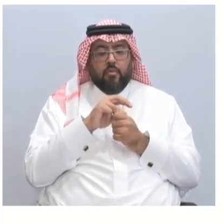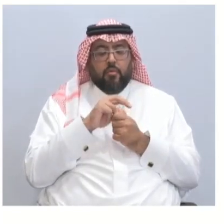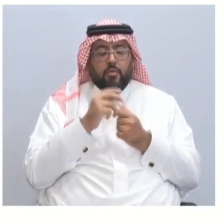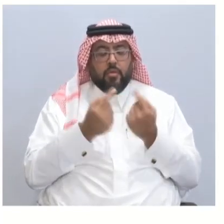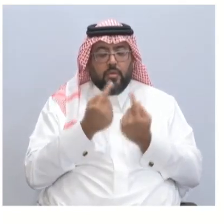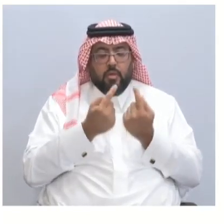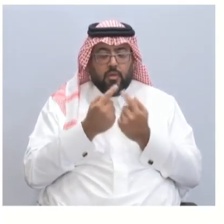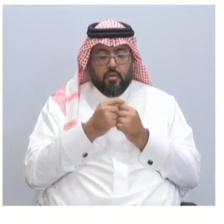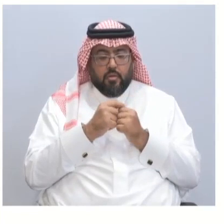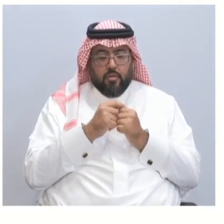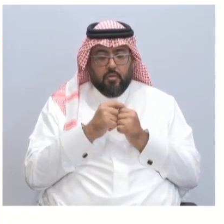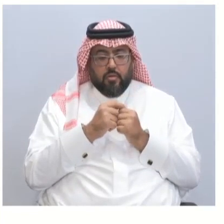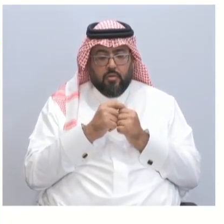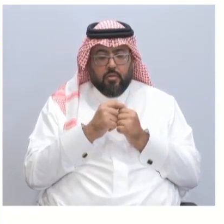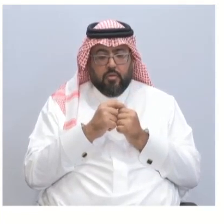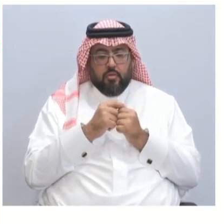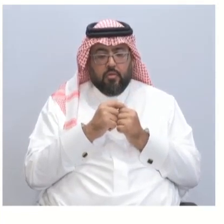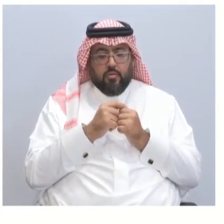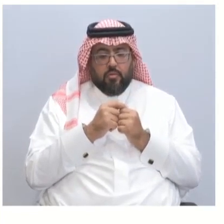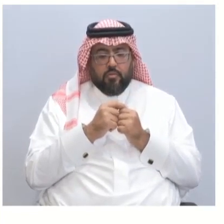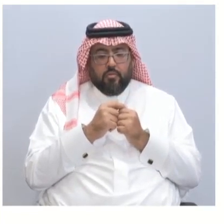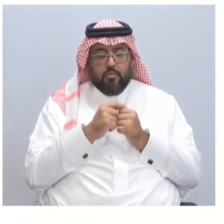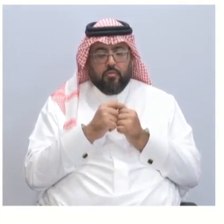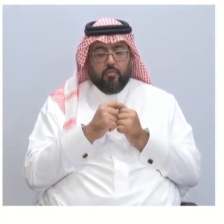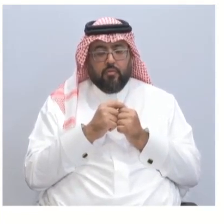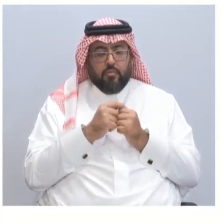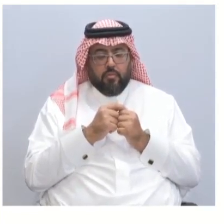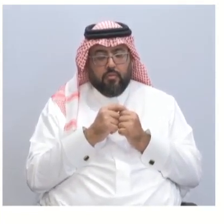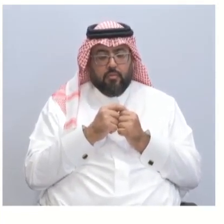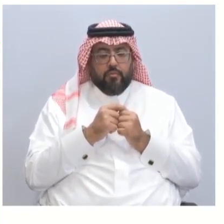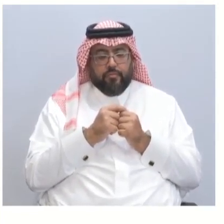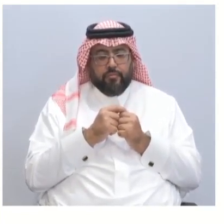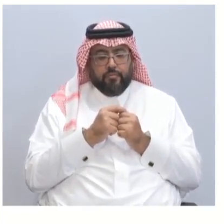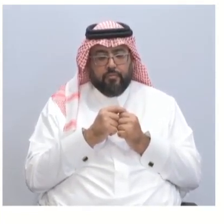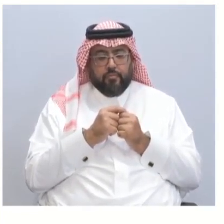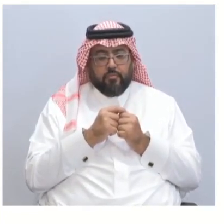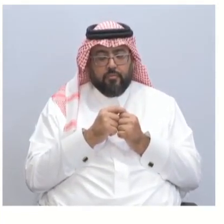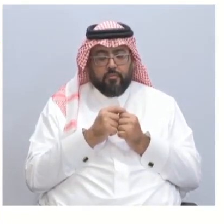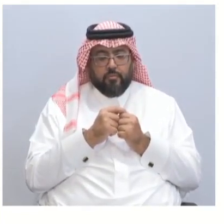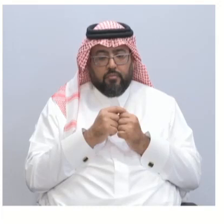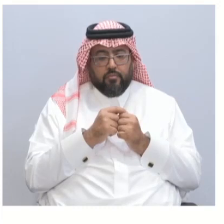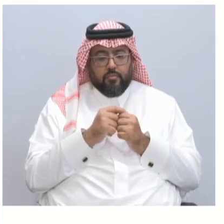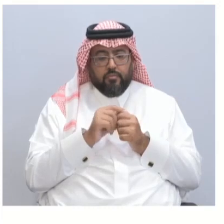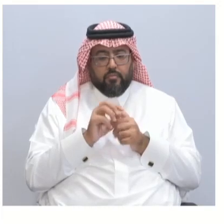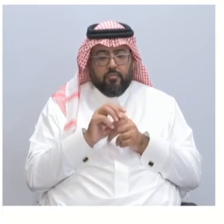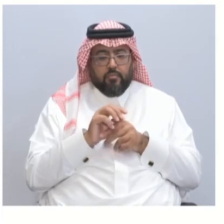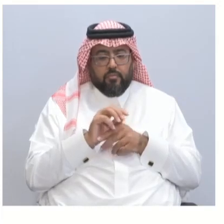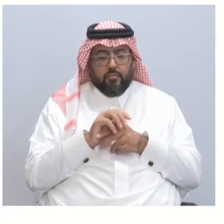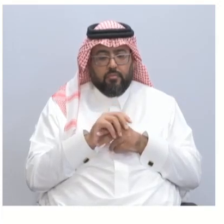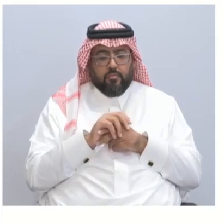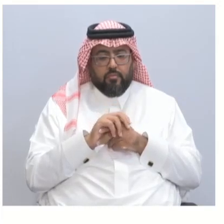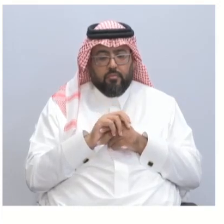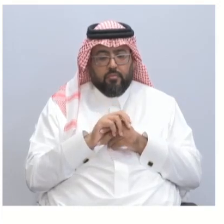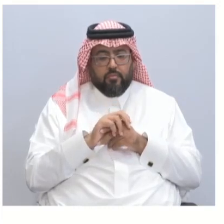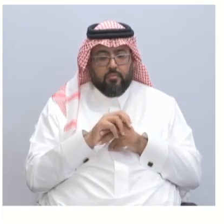الزراعه اجراء الدراسات حول الموارد المائيه من اجل